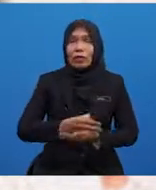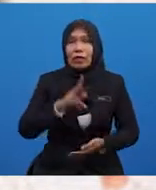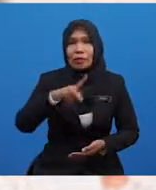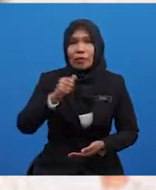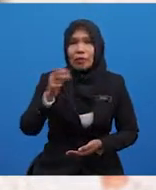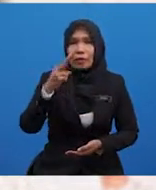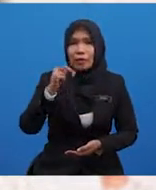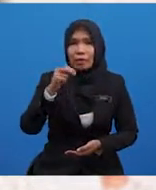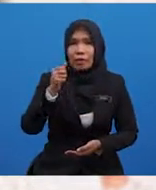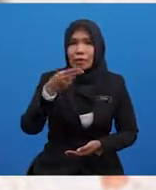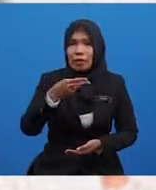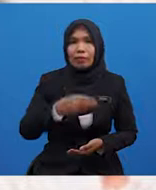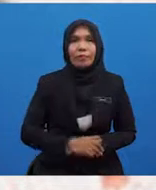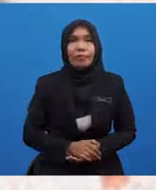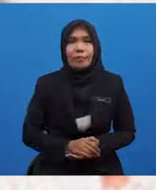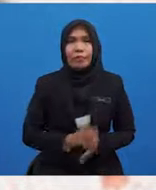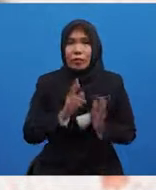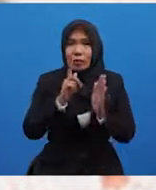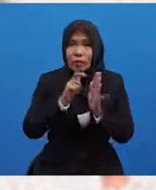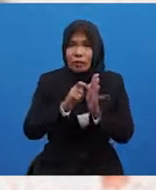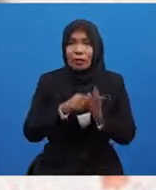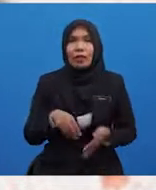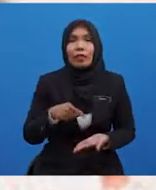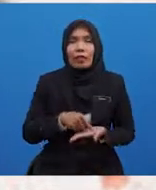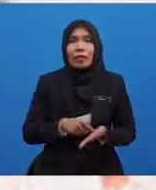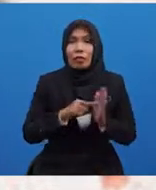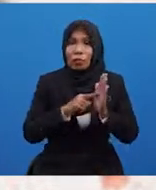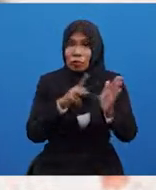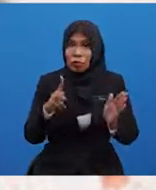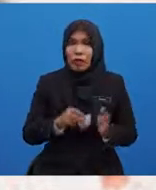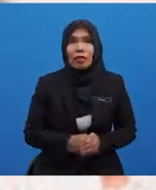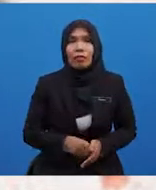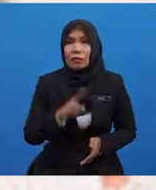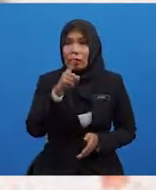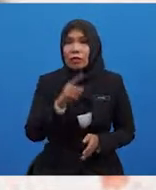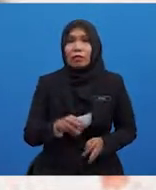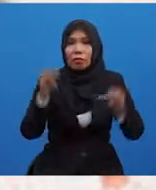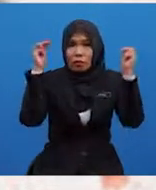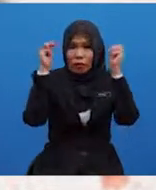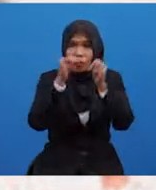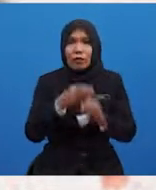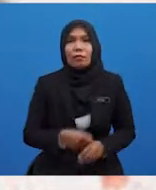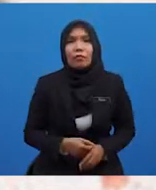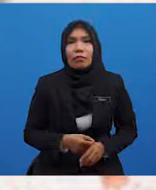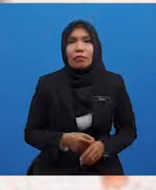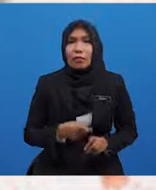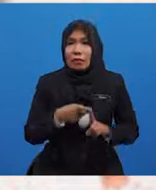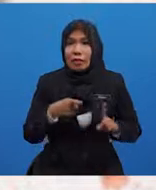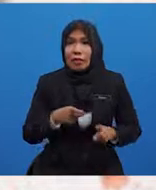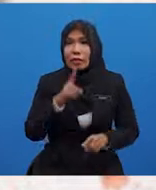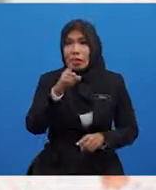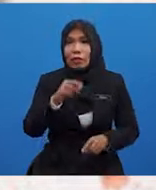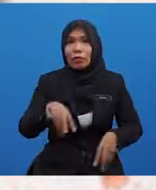Carta ini akan menunjukkan maklumat dari satu peringkat ke satu peringkat